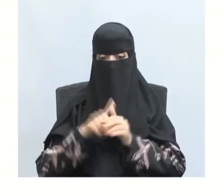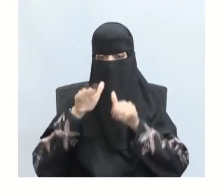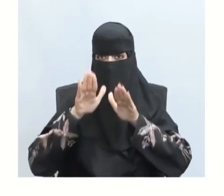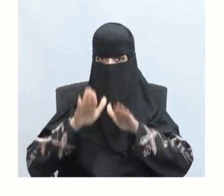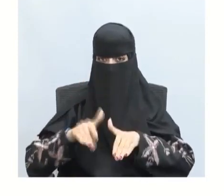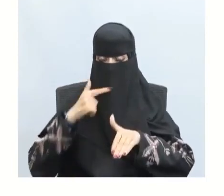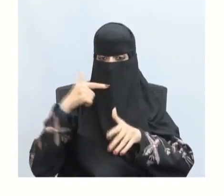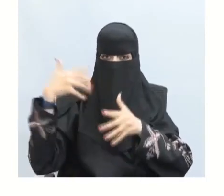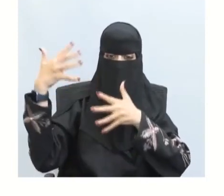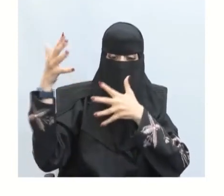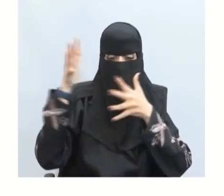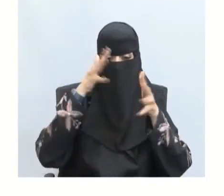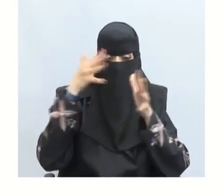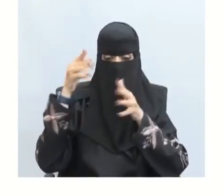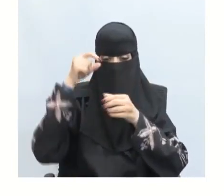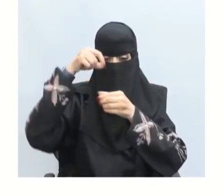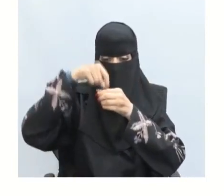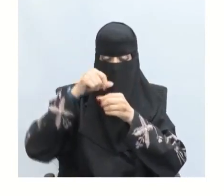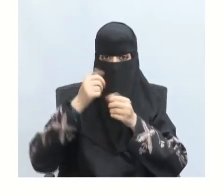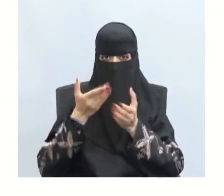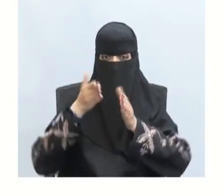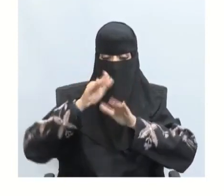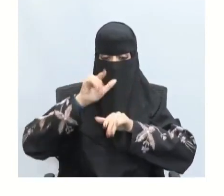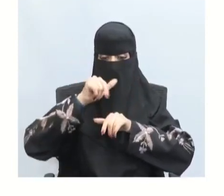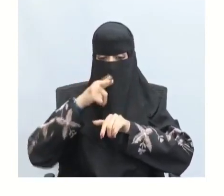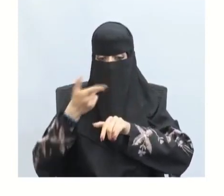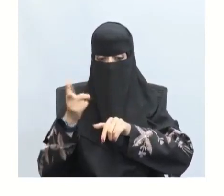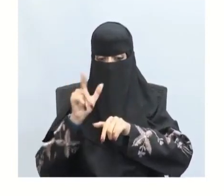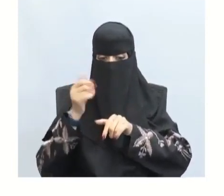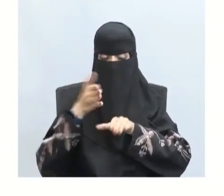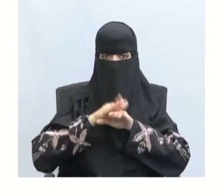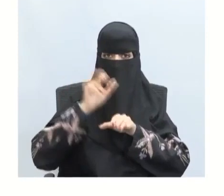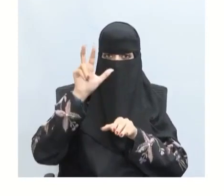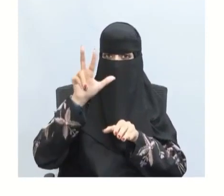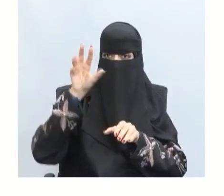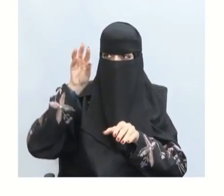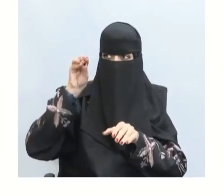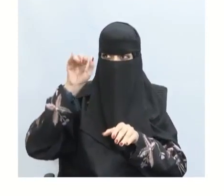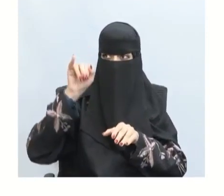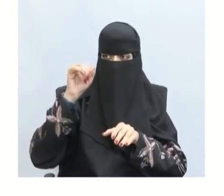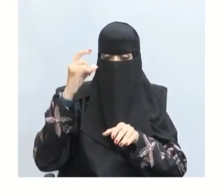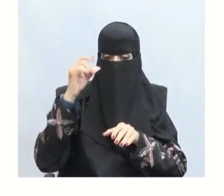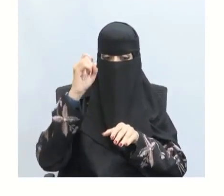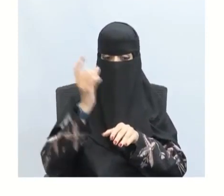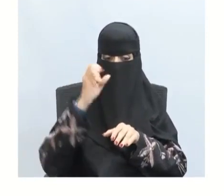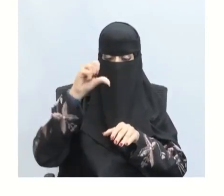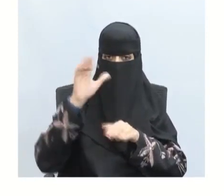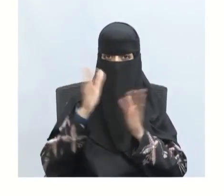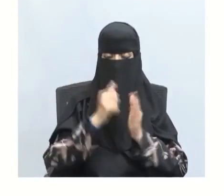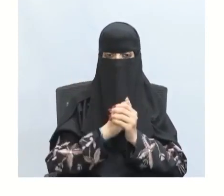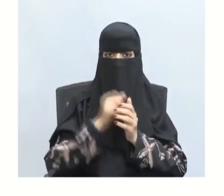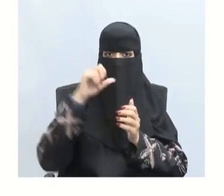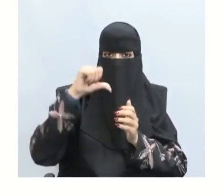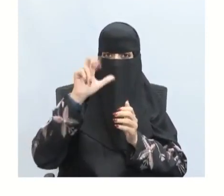منخفضه يحتوي الغاز في غالبيته على يا سلام الهيدروجين